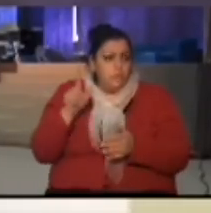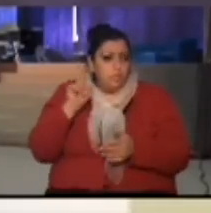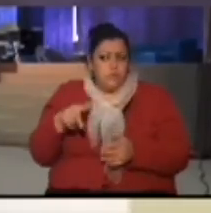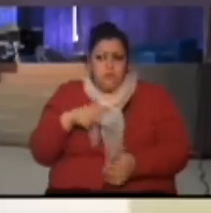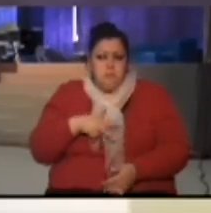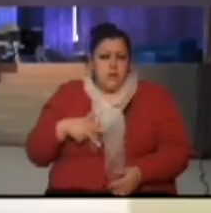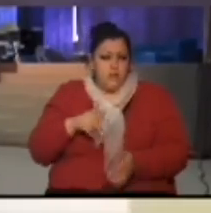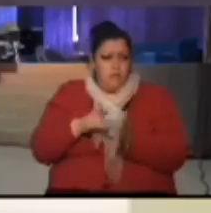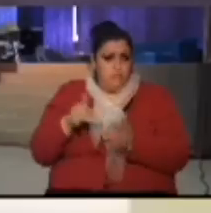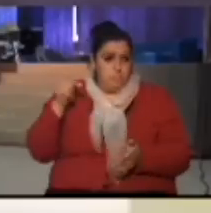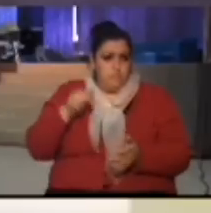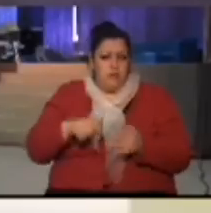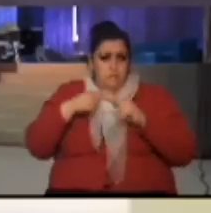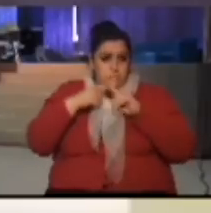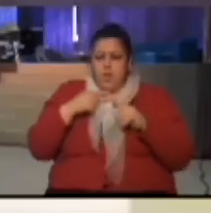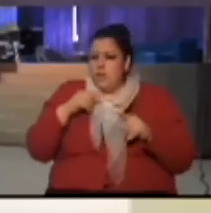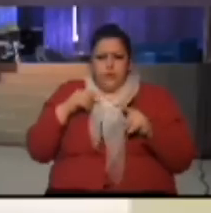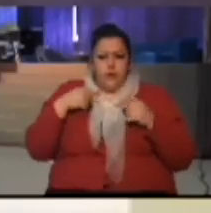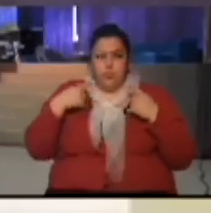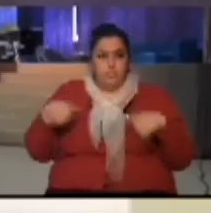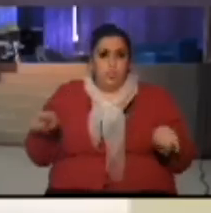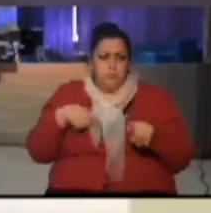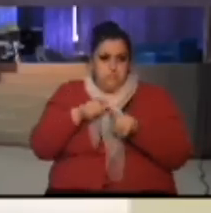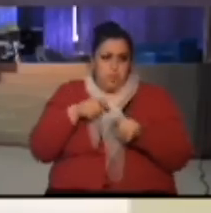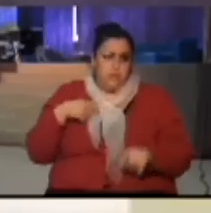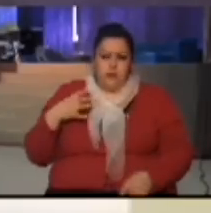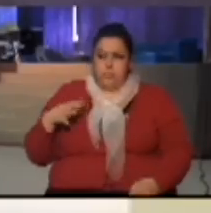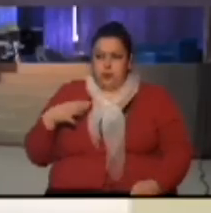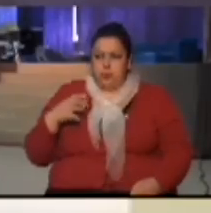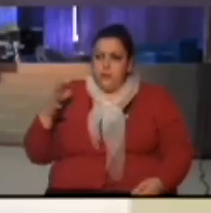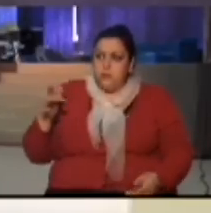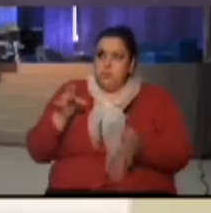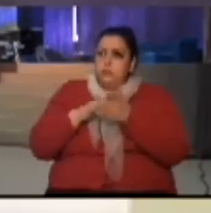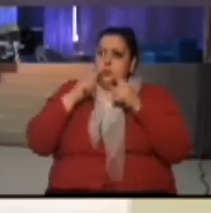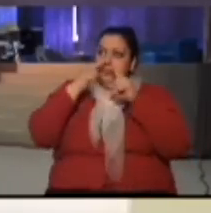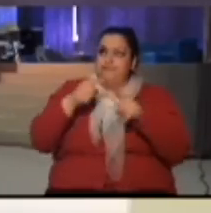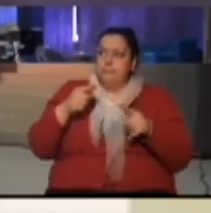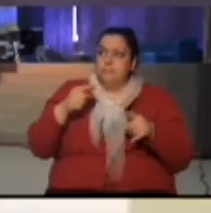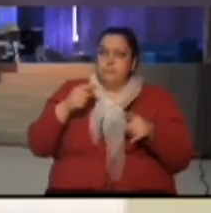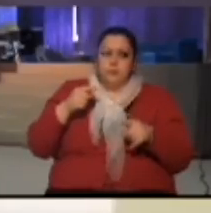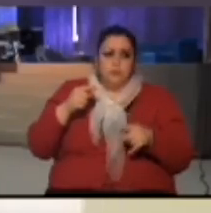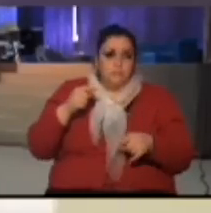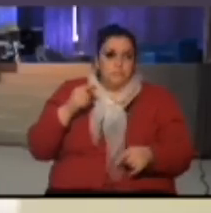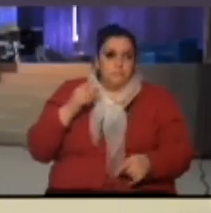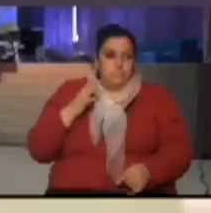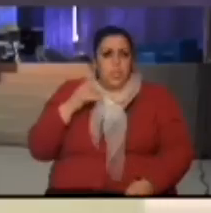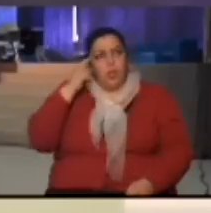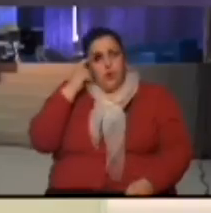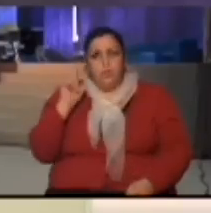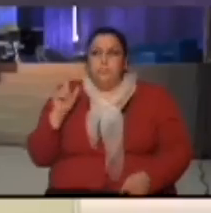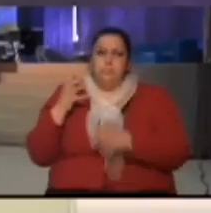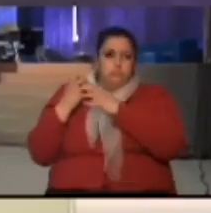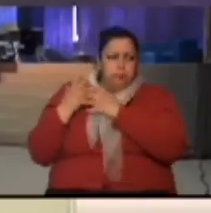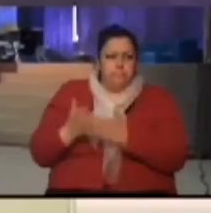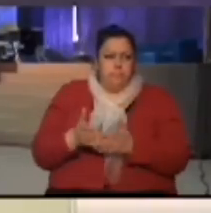ինքը սպասում էր ուրիշ վիճակ, բայց արի ուտես իրա տիրոջը խաչեցին, ինքը սպասում էր գուցե լեգիոնները գային,